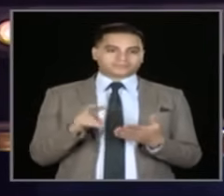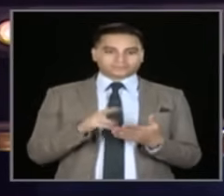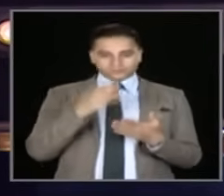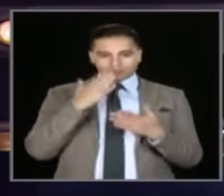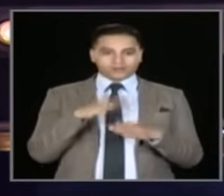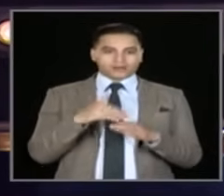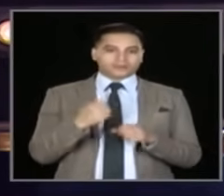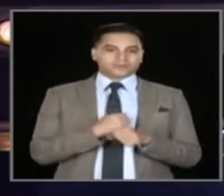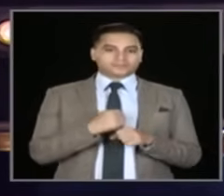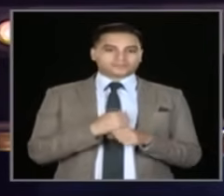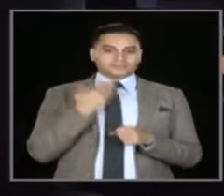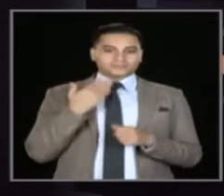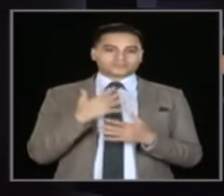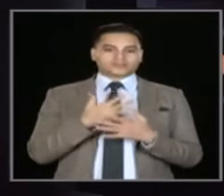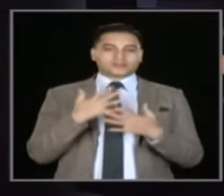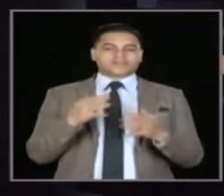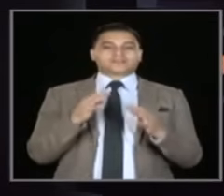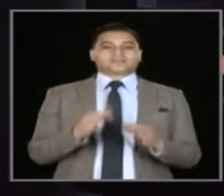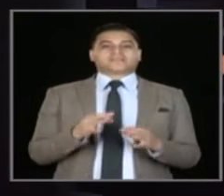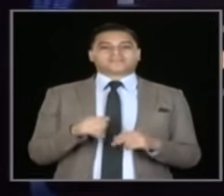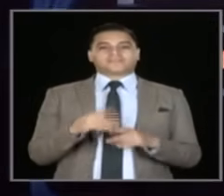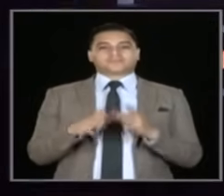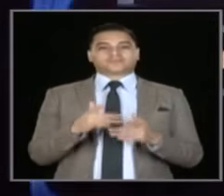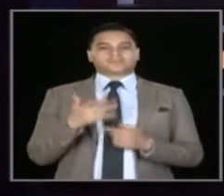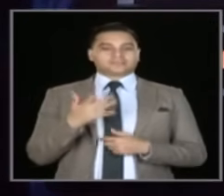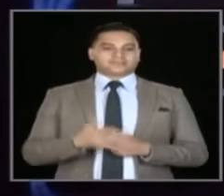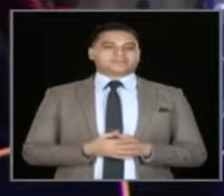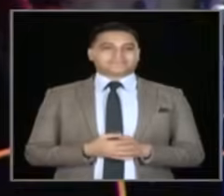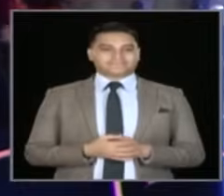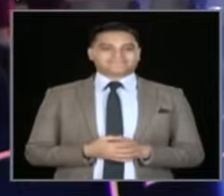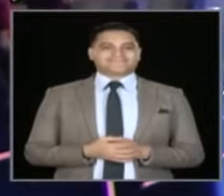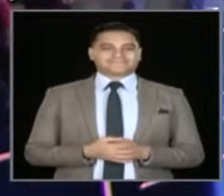على أدائهم المشرف العظيم في المسلسل.